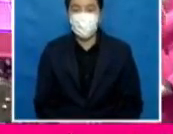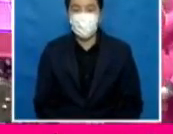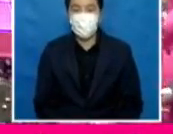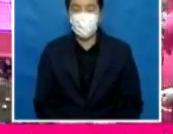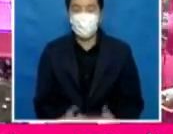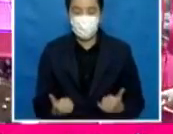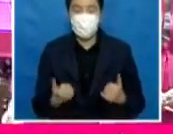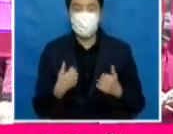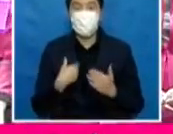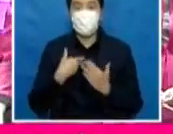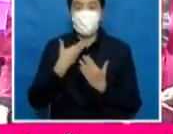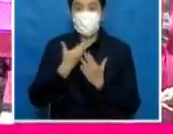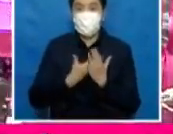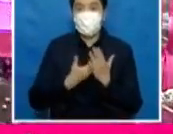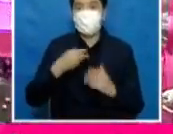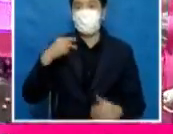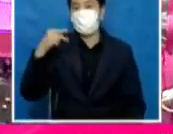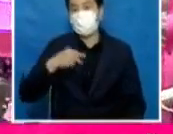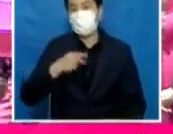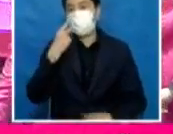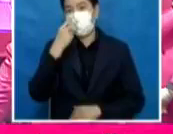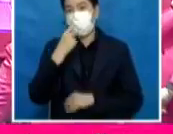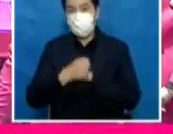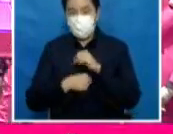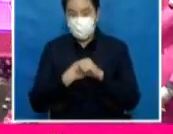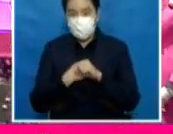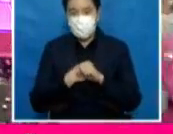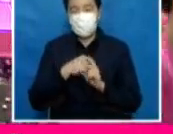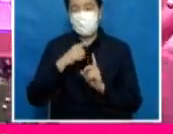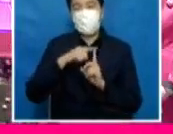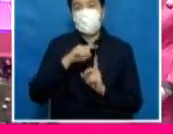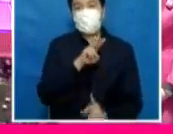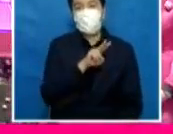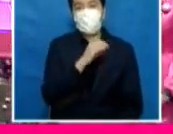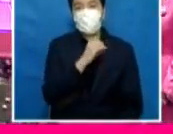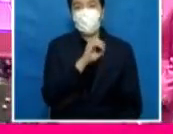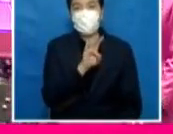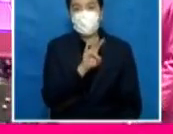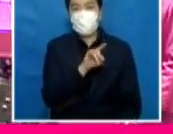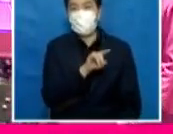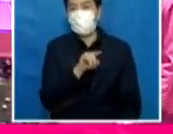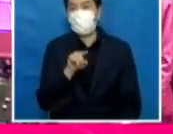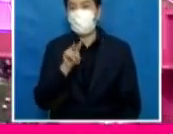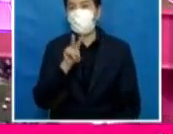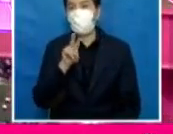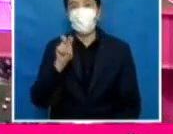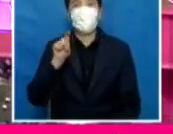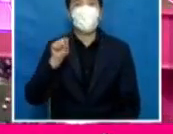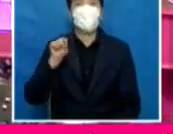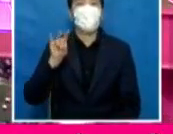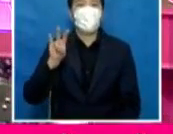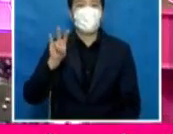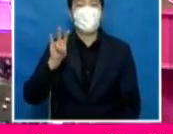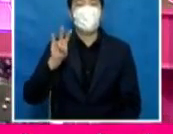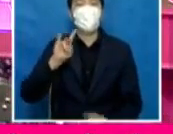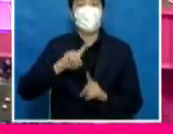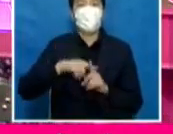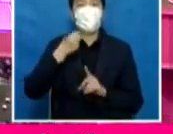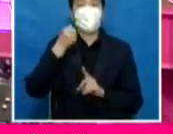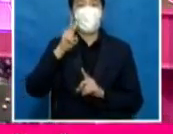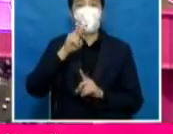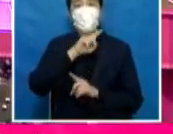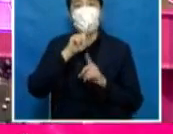การออกรางวัลสลากออมสินพิเศษ2ปีงวดที่207ถึงงวดที่227ประจำวันที่1ธันวา